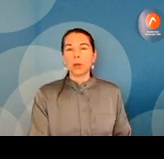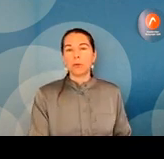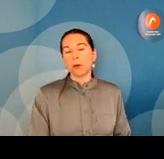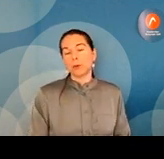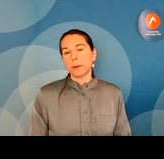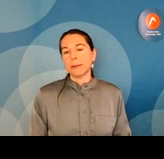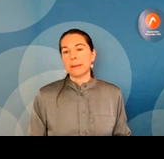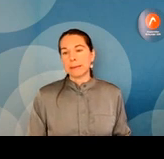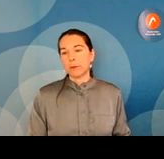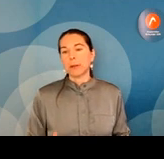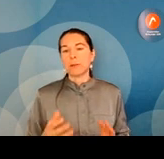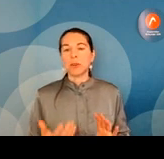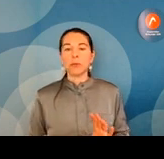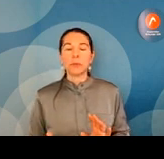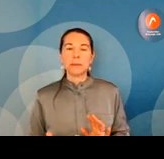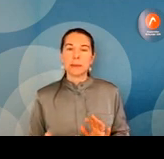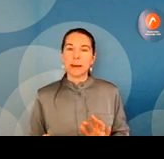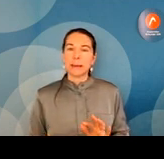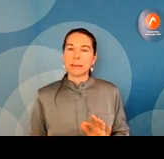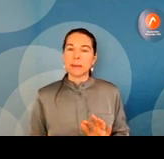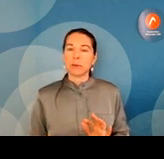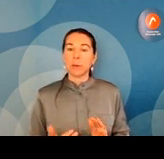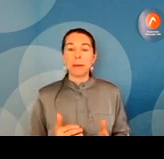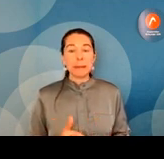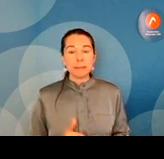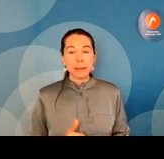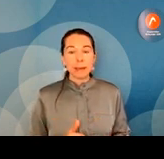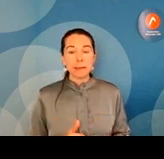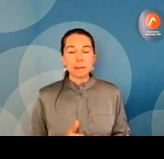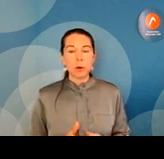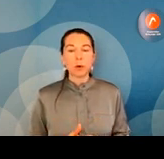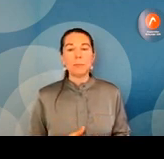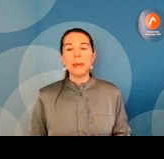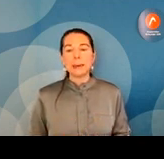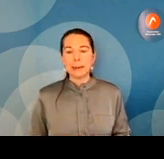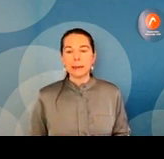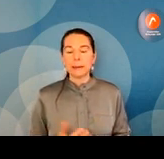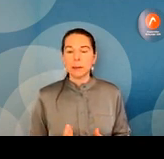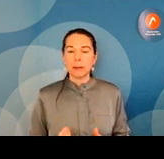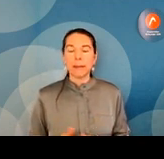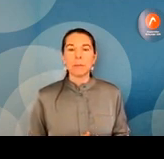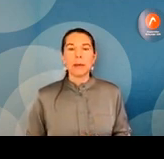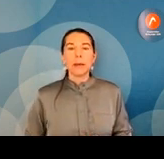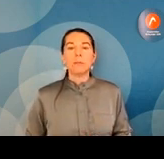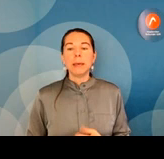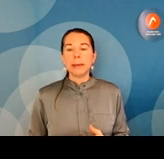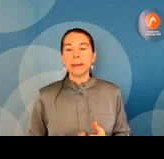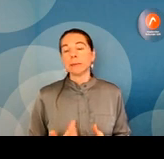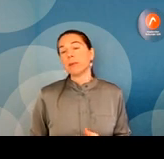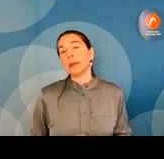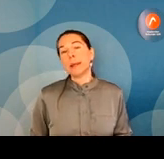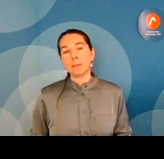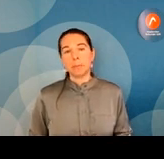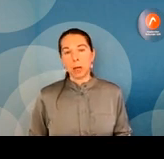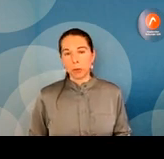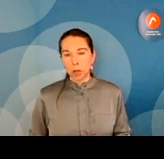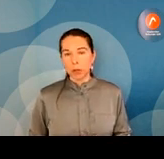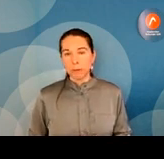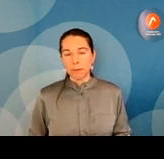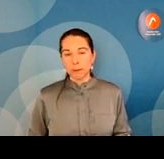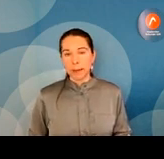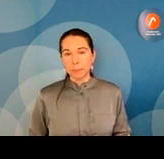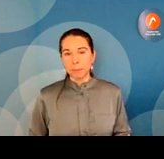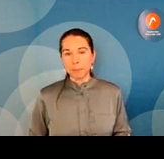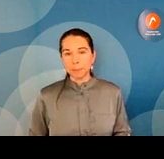Och då ska det ju vara så att det ska vara att syftet ska anses vara berättigat och medlen, inte medlem, medlen ska vara lämpliga